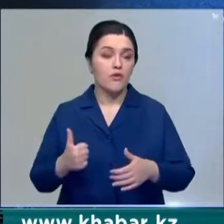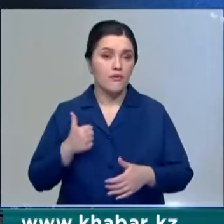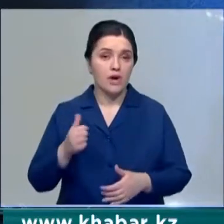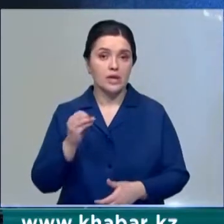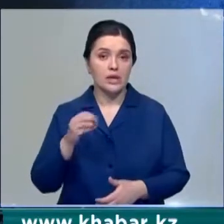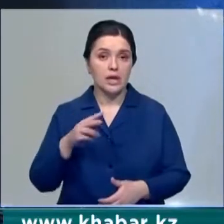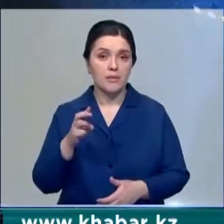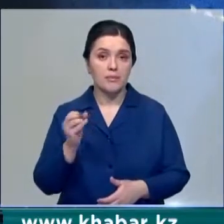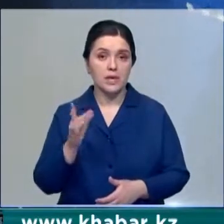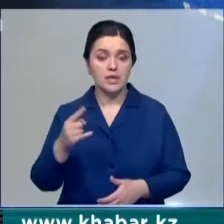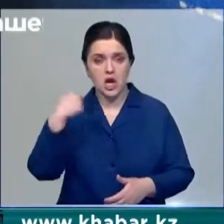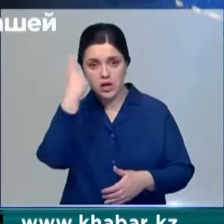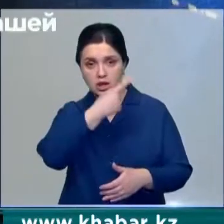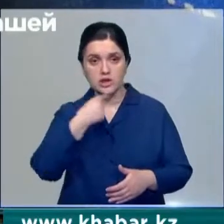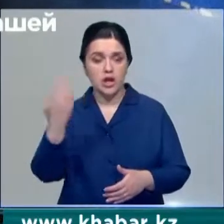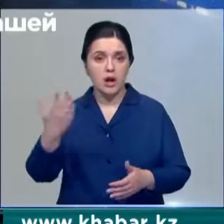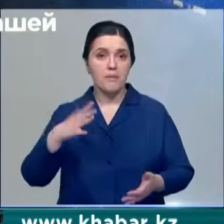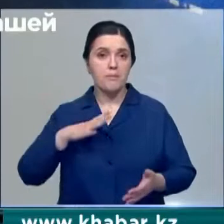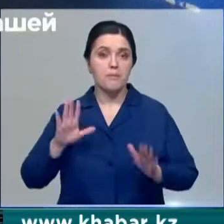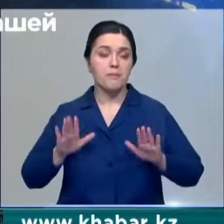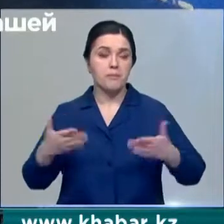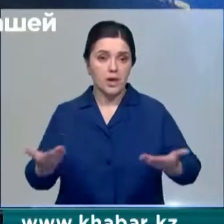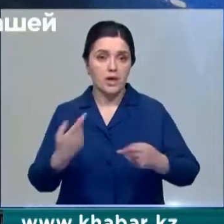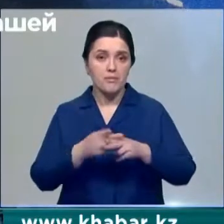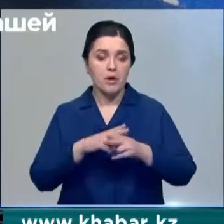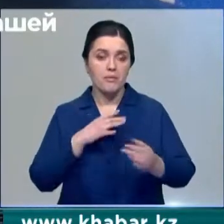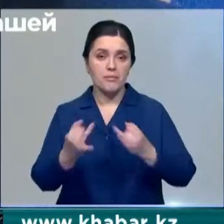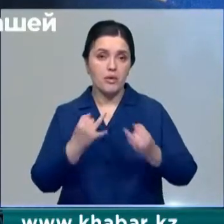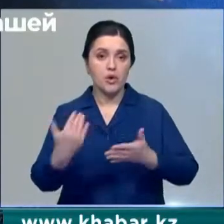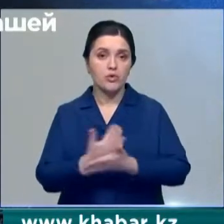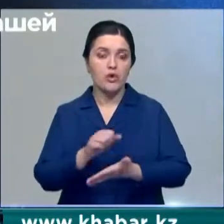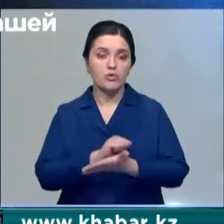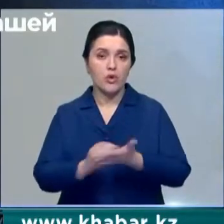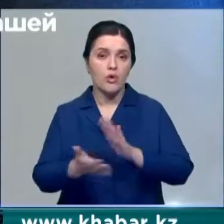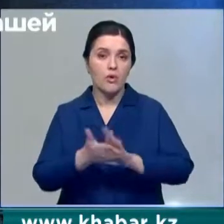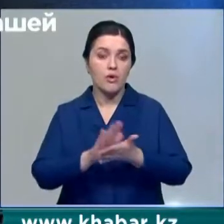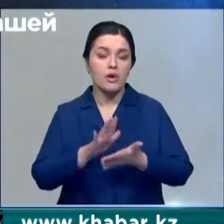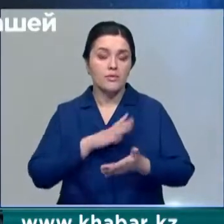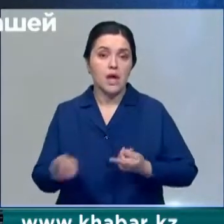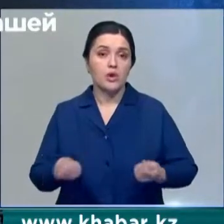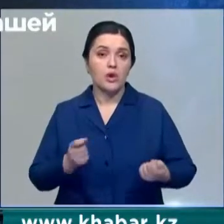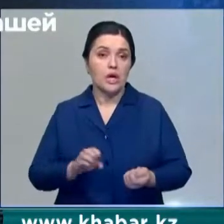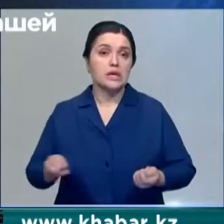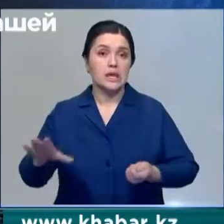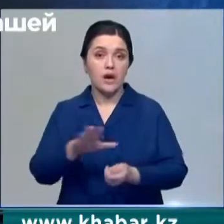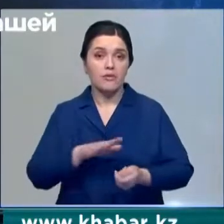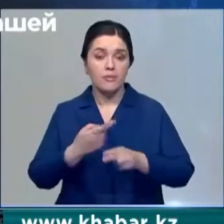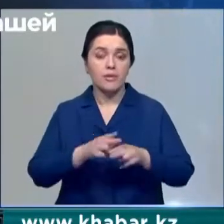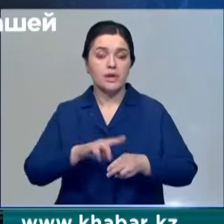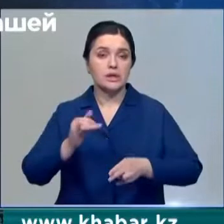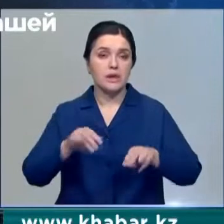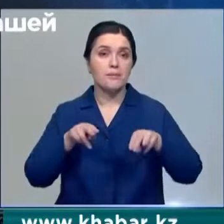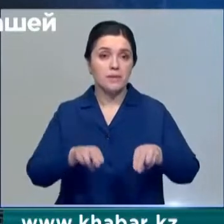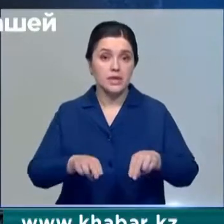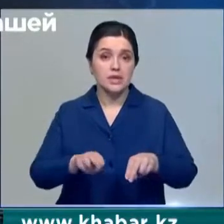Елбасы, который лично инициировал и все эти годы продвигал переговоры по новому документу с руководством Европейского Союза и лидерами стран-членов